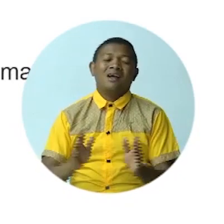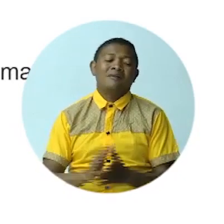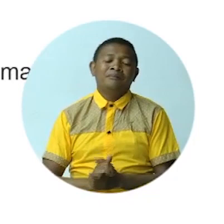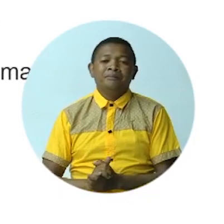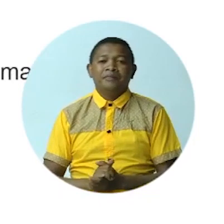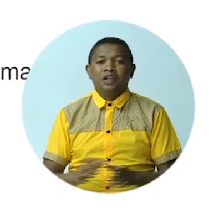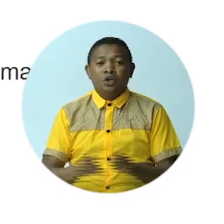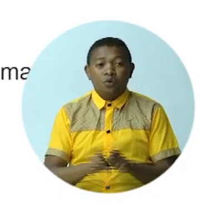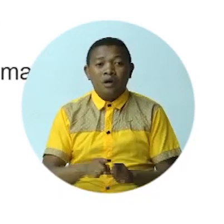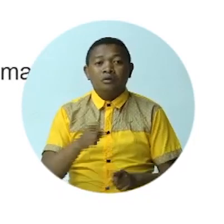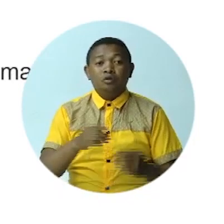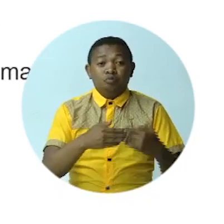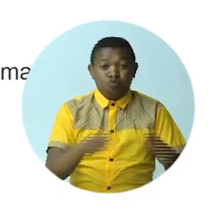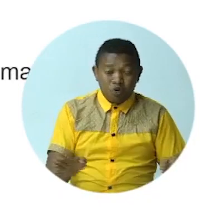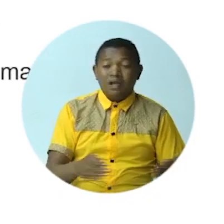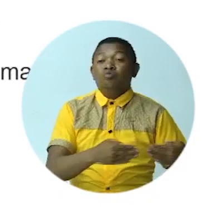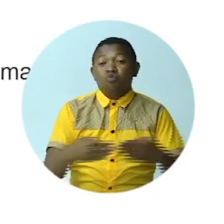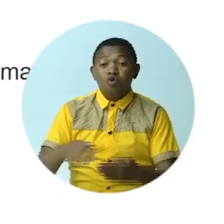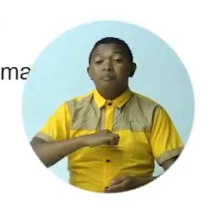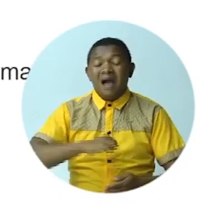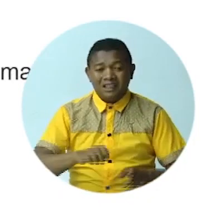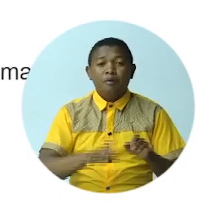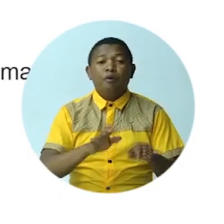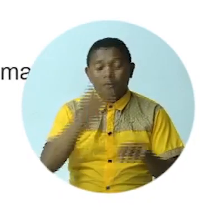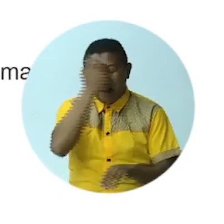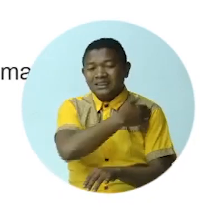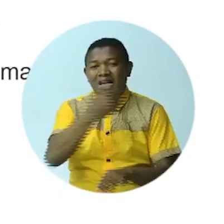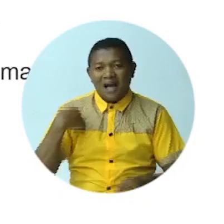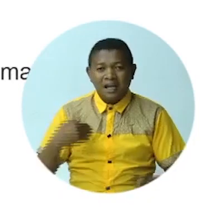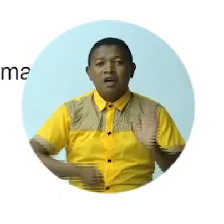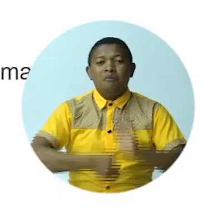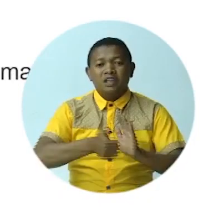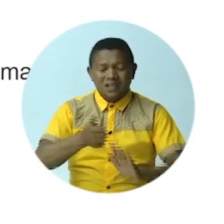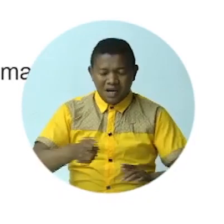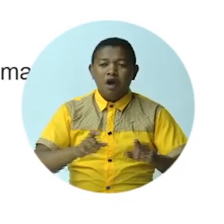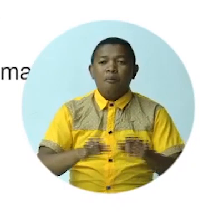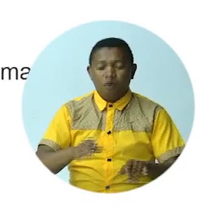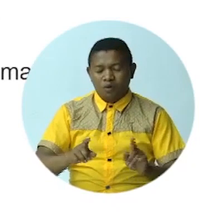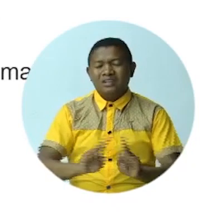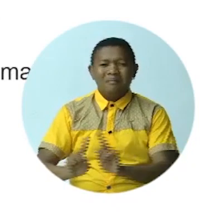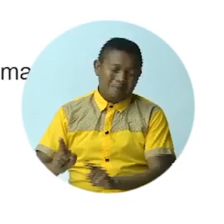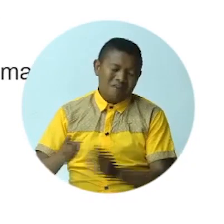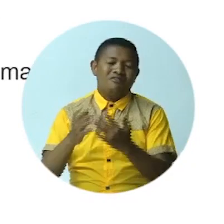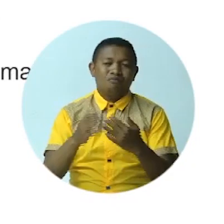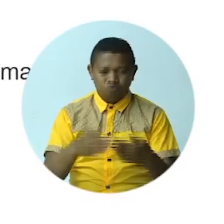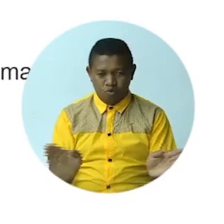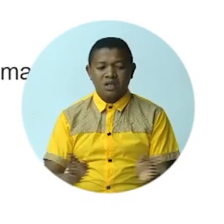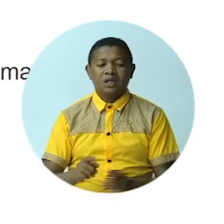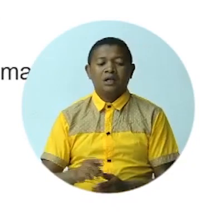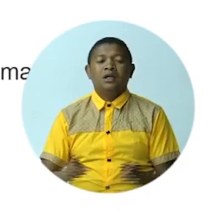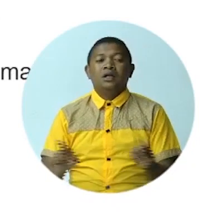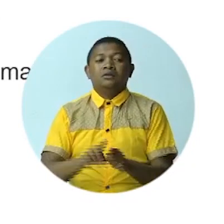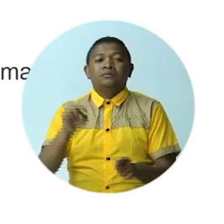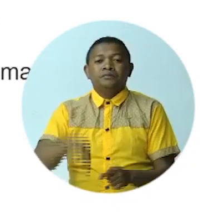miankina, ny toerana fandraisana olona maro isan-karazany. Mbola